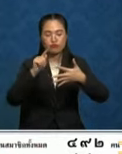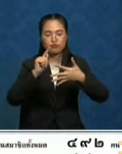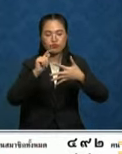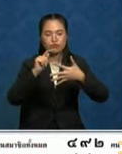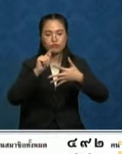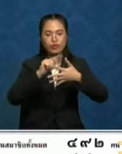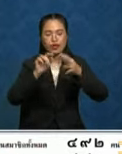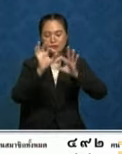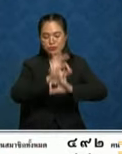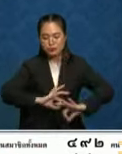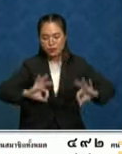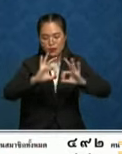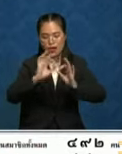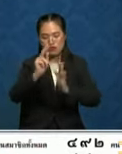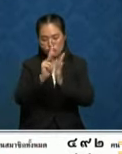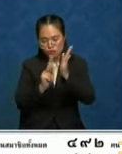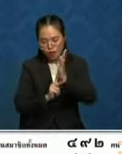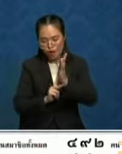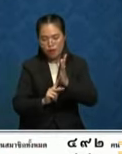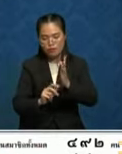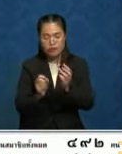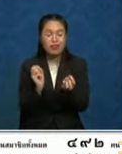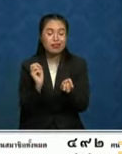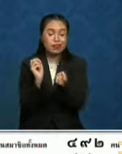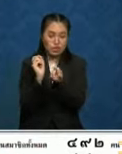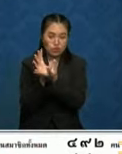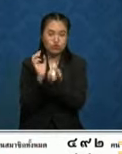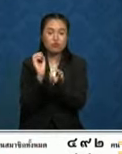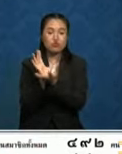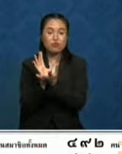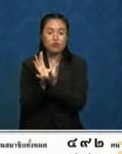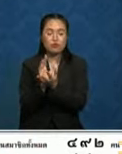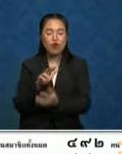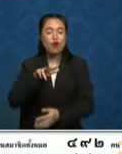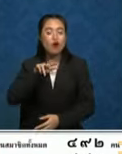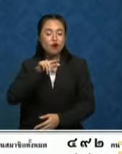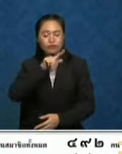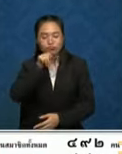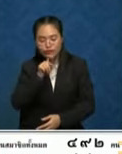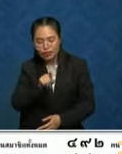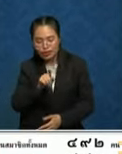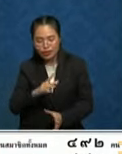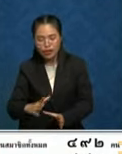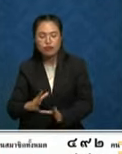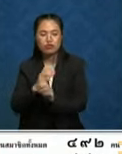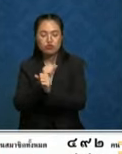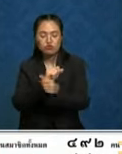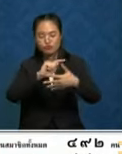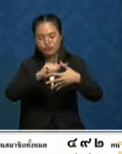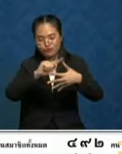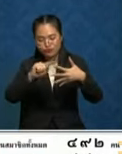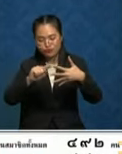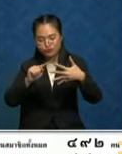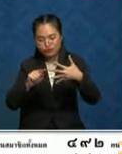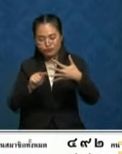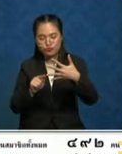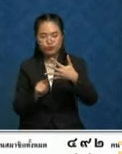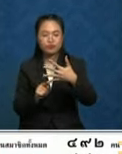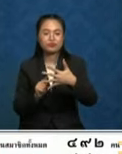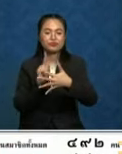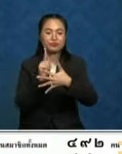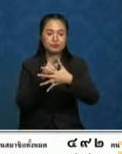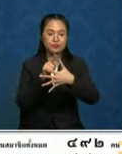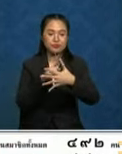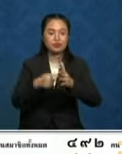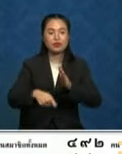ของกฎหมายผลกระทบที่คาดว่าจะเกิดขึ้นข้อสังเกตและสรุปหลักการและเหตุผลในการเสนอ